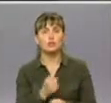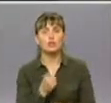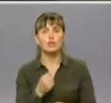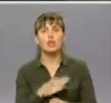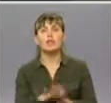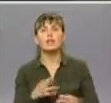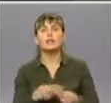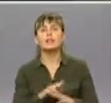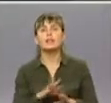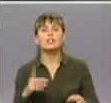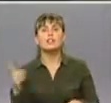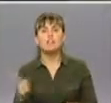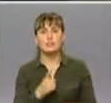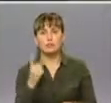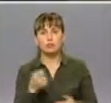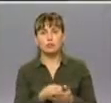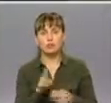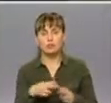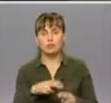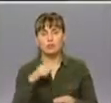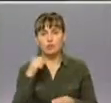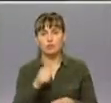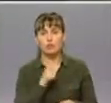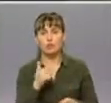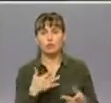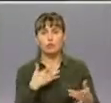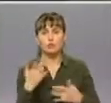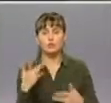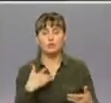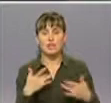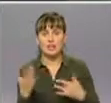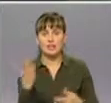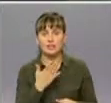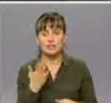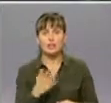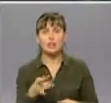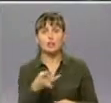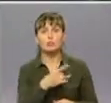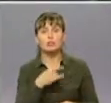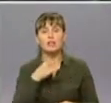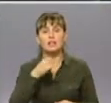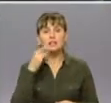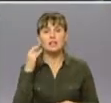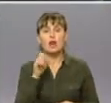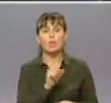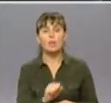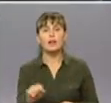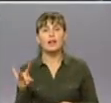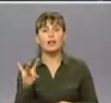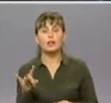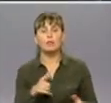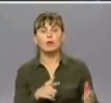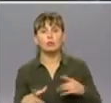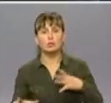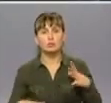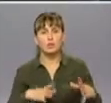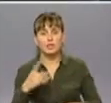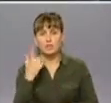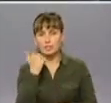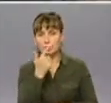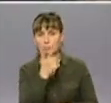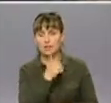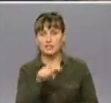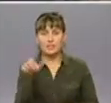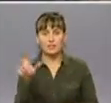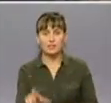не единственная премьера до конца этого года. Режиссер театра, заслуженный деятель Республики Казахстан Аубакир Рахимов готовит спектакль «Испанский дворянин»